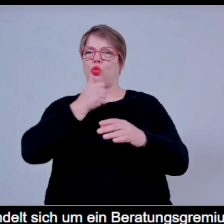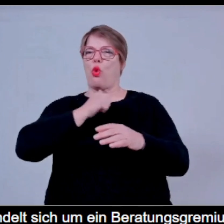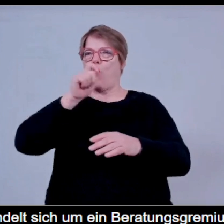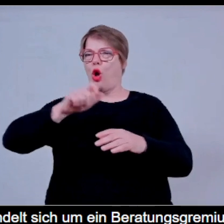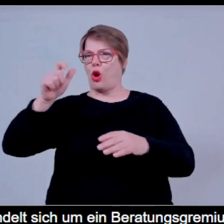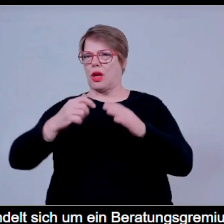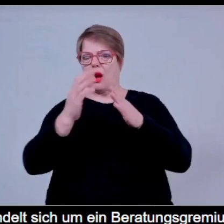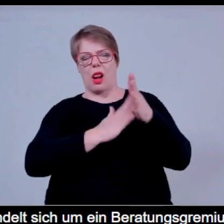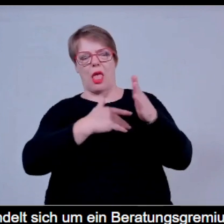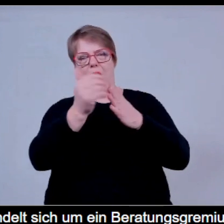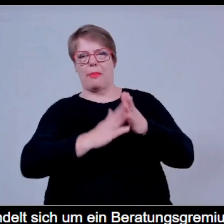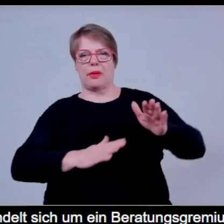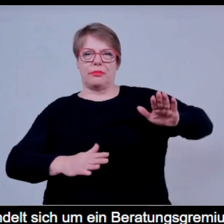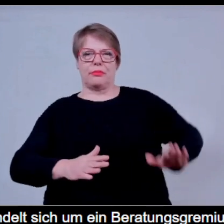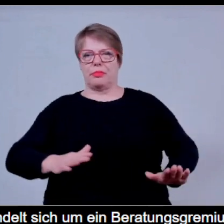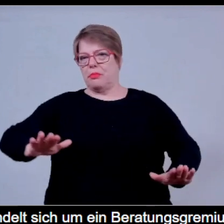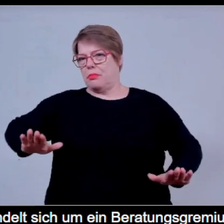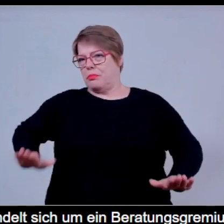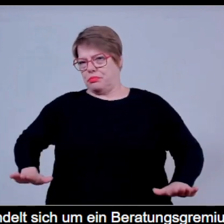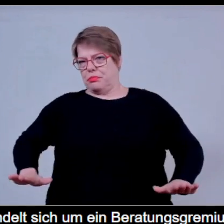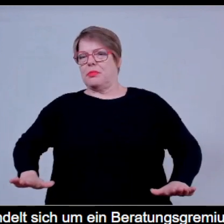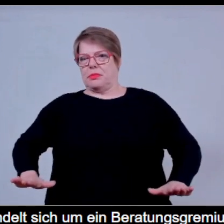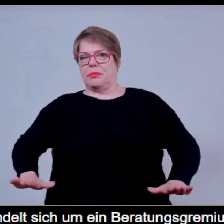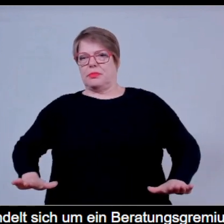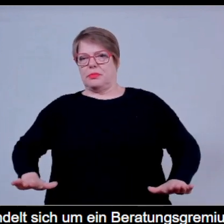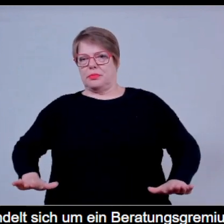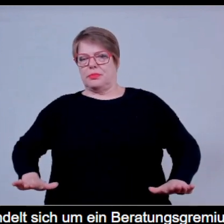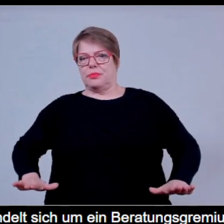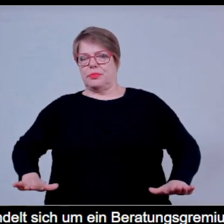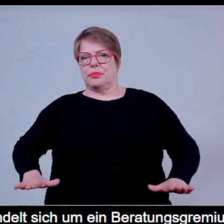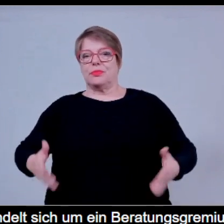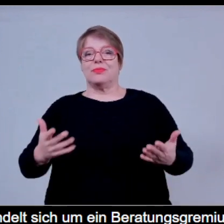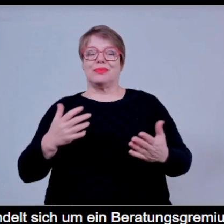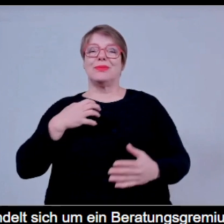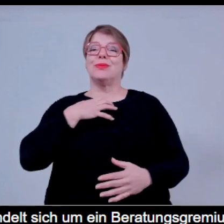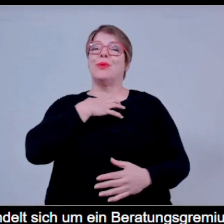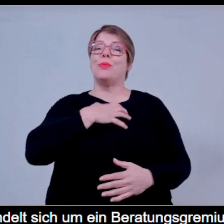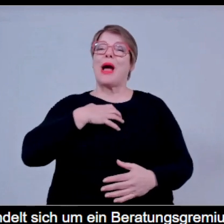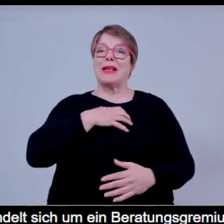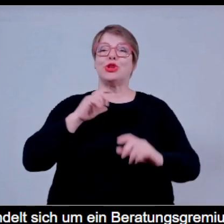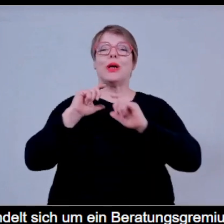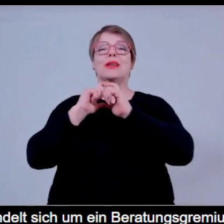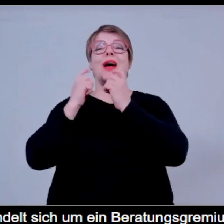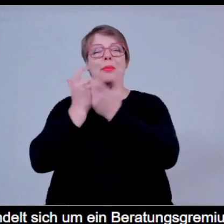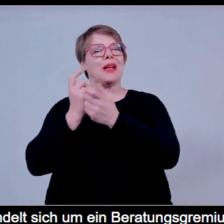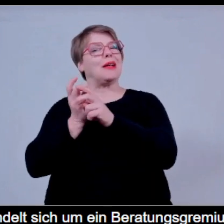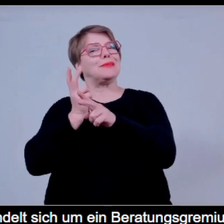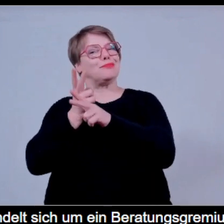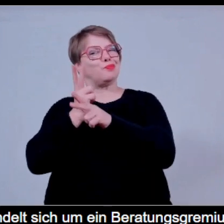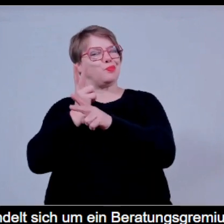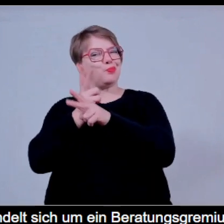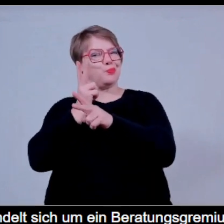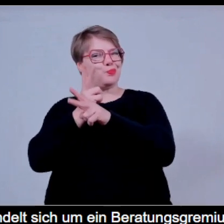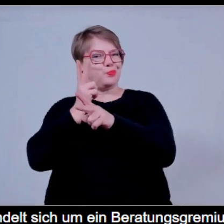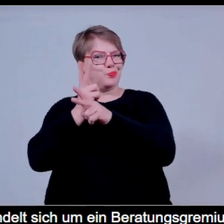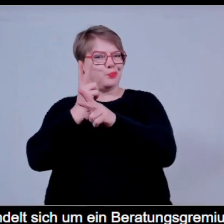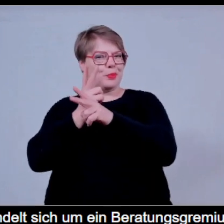Klimaproteste, wie wir sie gestern wieder in München erlebt haben, keine Demonstrationen sind, sondern eben strafbare Handlungen,